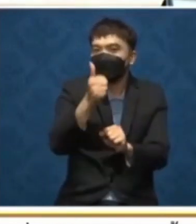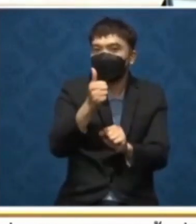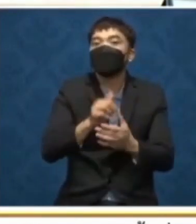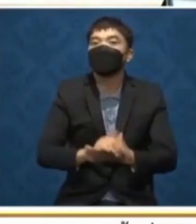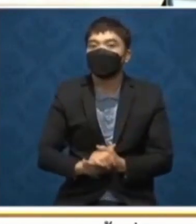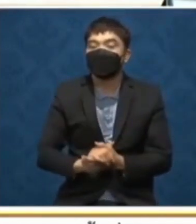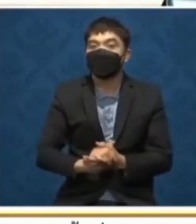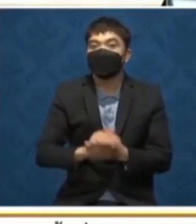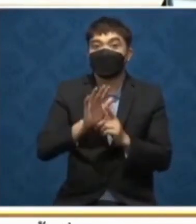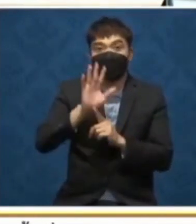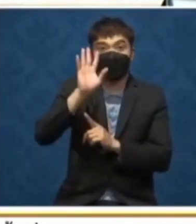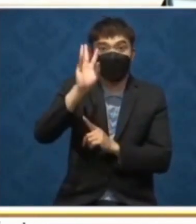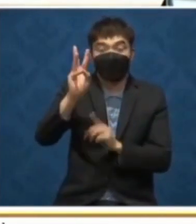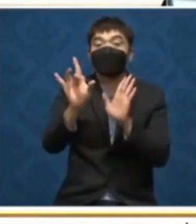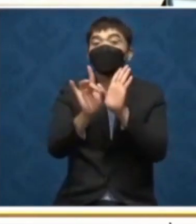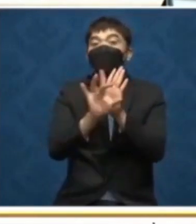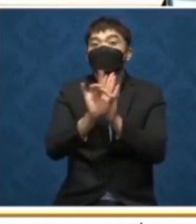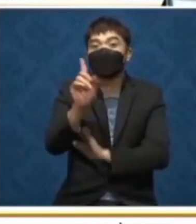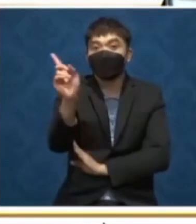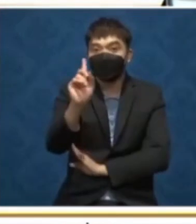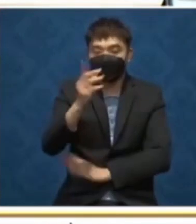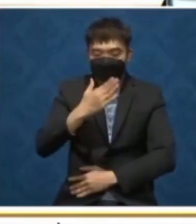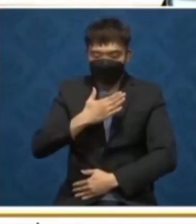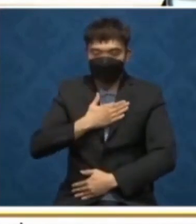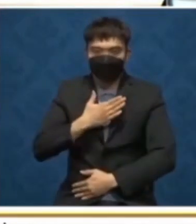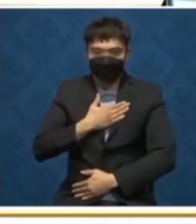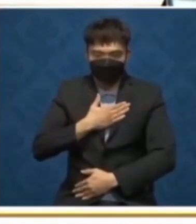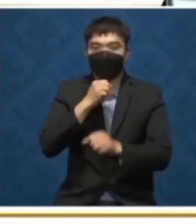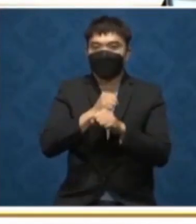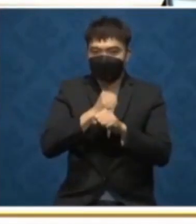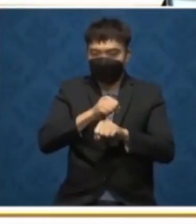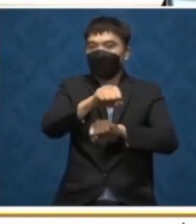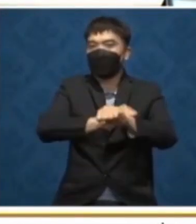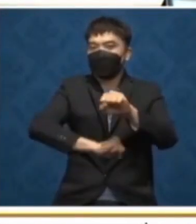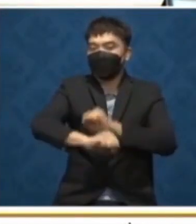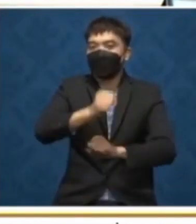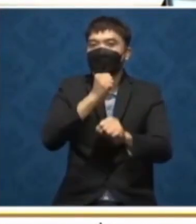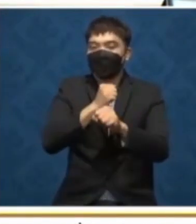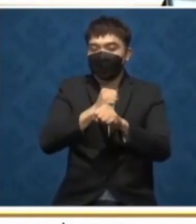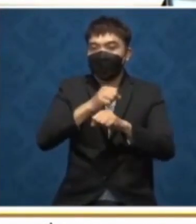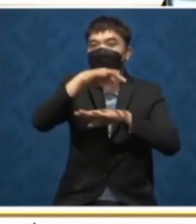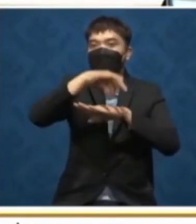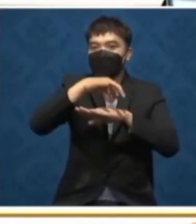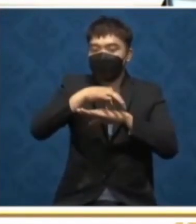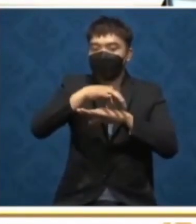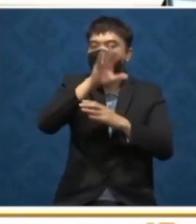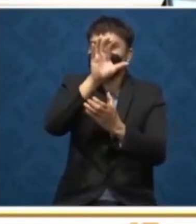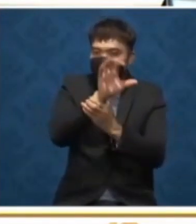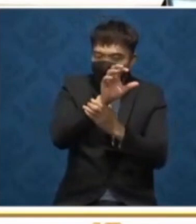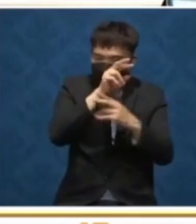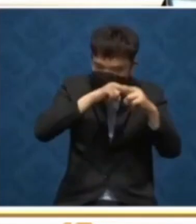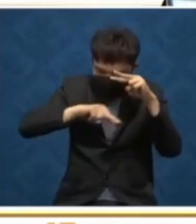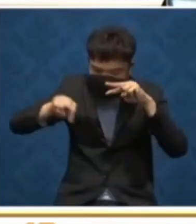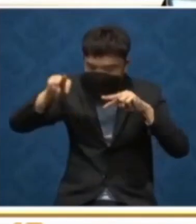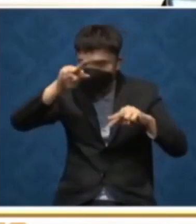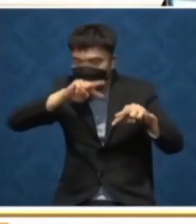ายผมจะทำหน้าที่ในการกำกับดูแลง